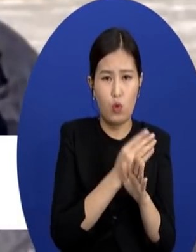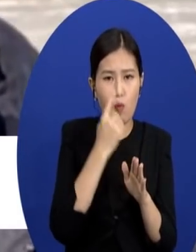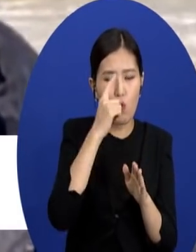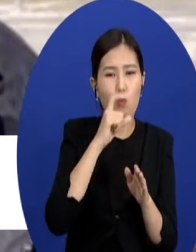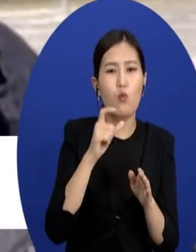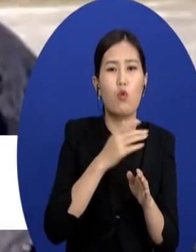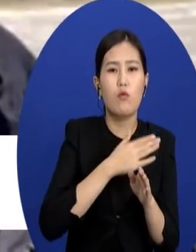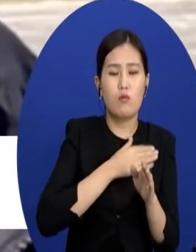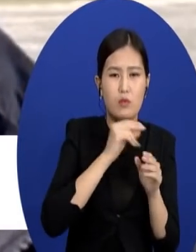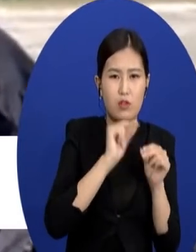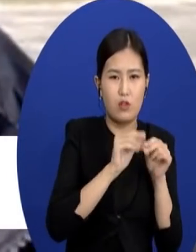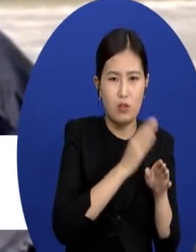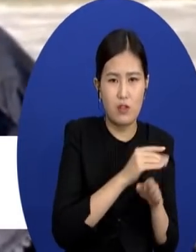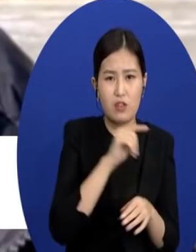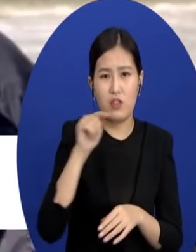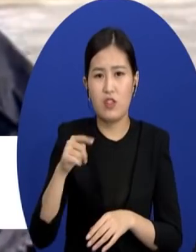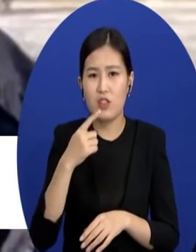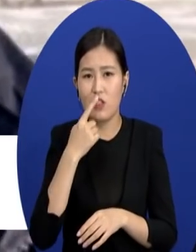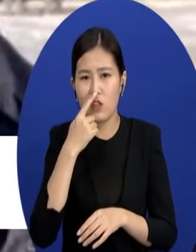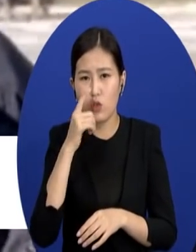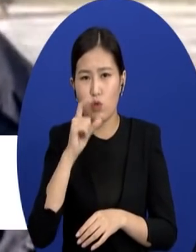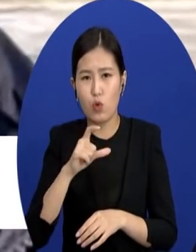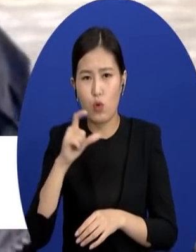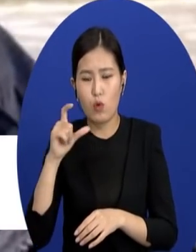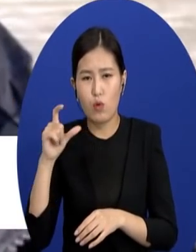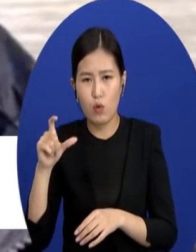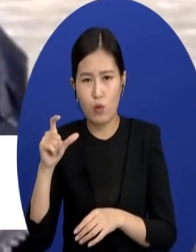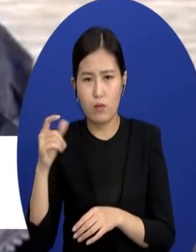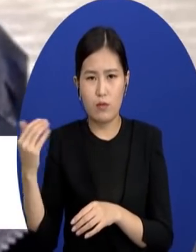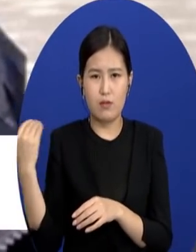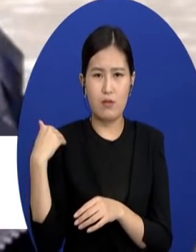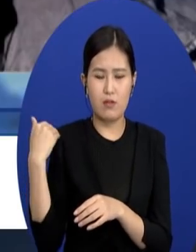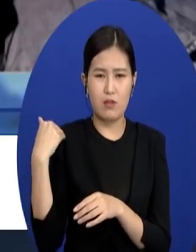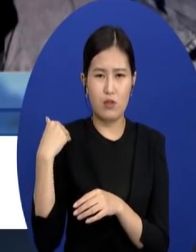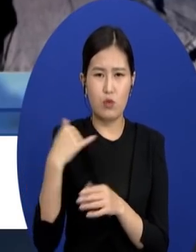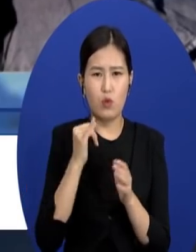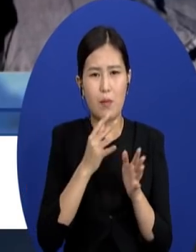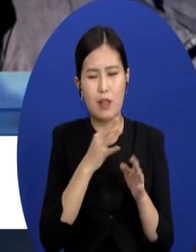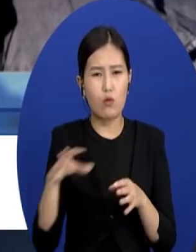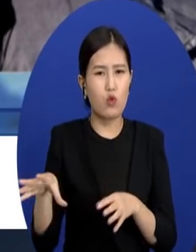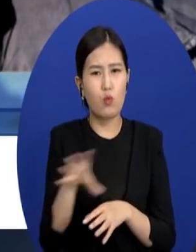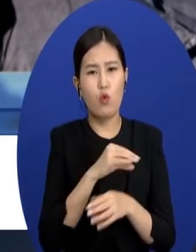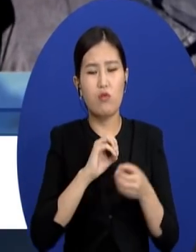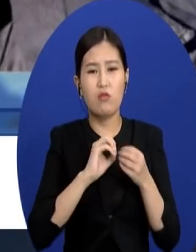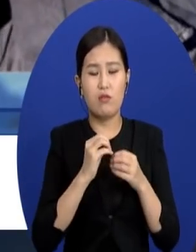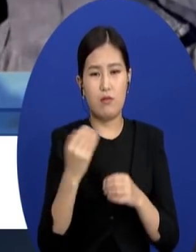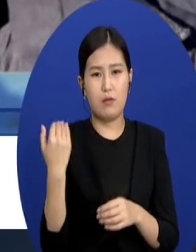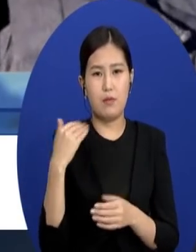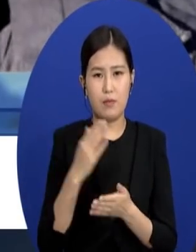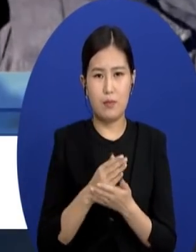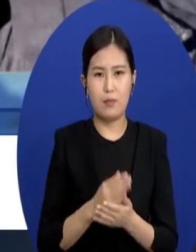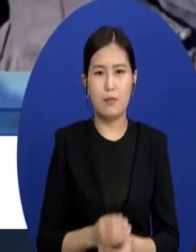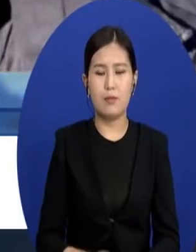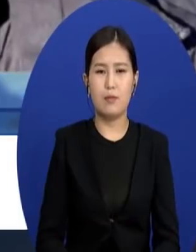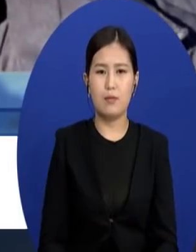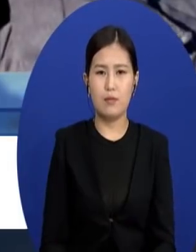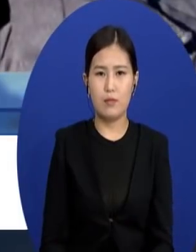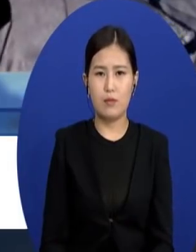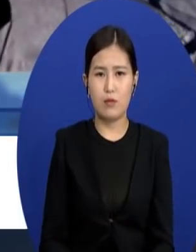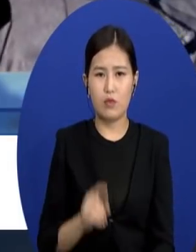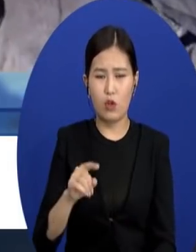талаасаа бол одоо тэр онцлогоонд бүрэн хамруулаа гэдэг шаардлага ингээд тавьсаар байгаа. Энэ ордуудад одоо шинэ онцгой дэглэм